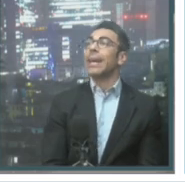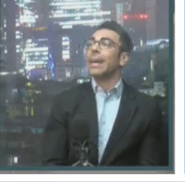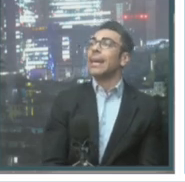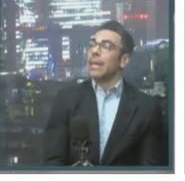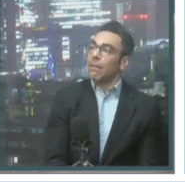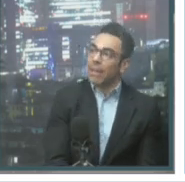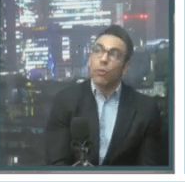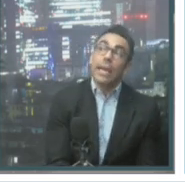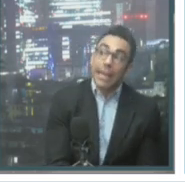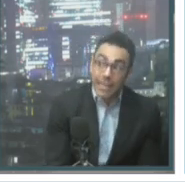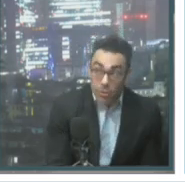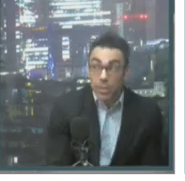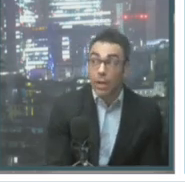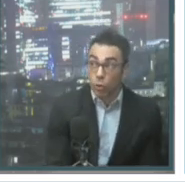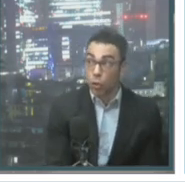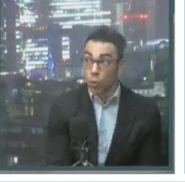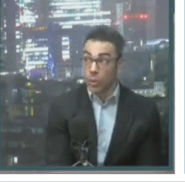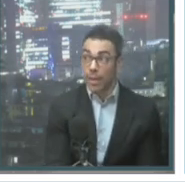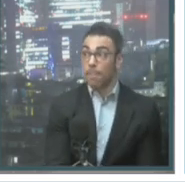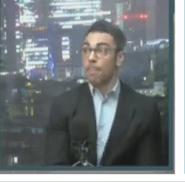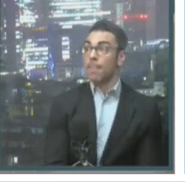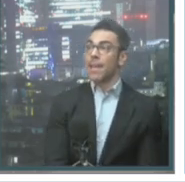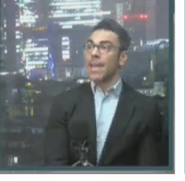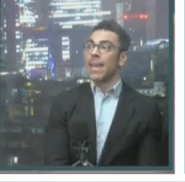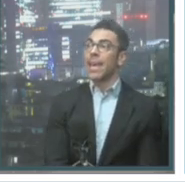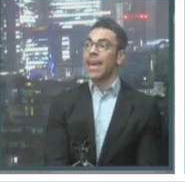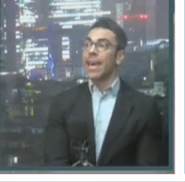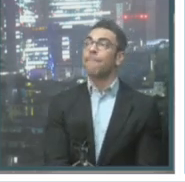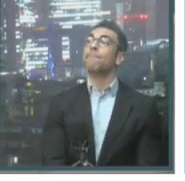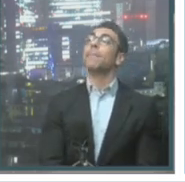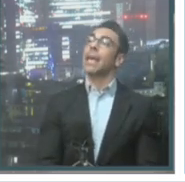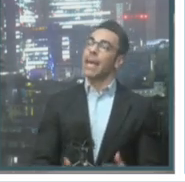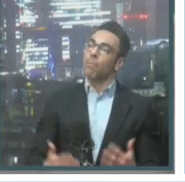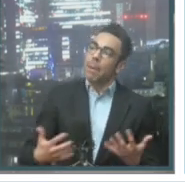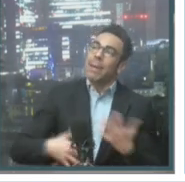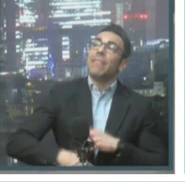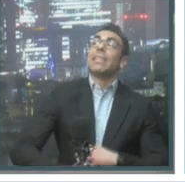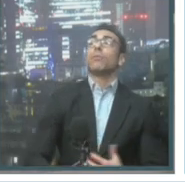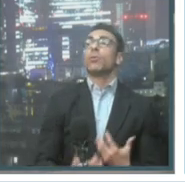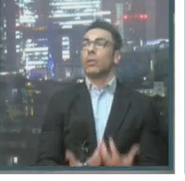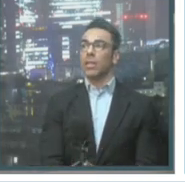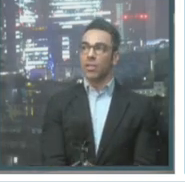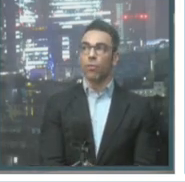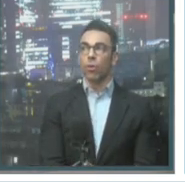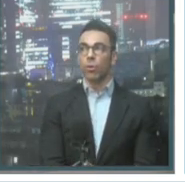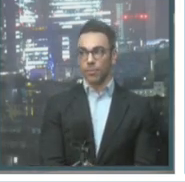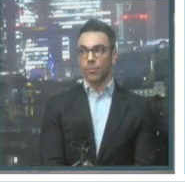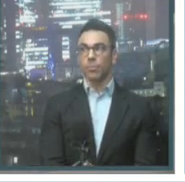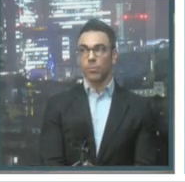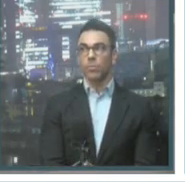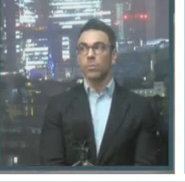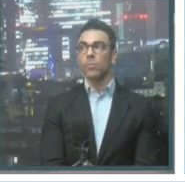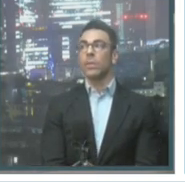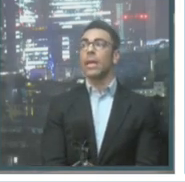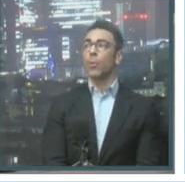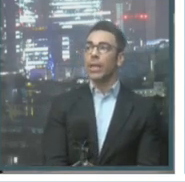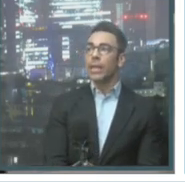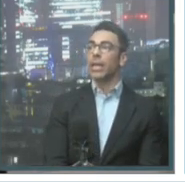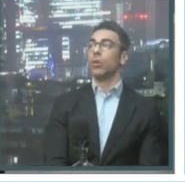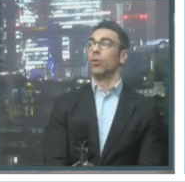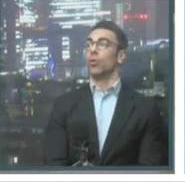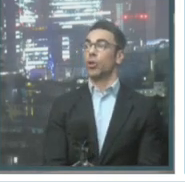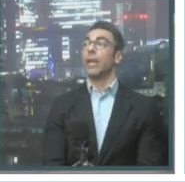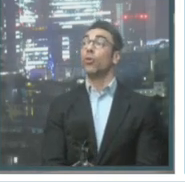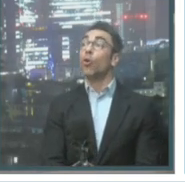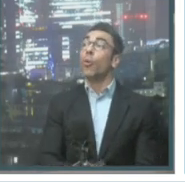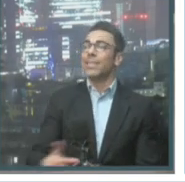il fatto che la lis non sia riconosciuta e per me è diventato una sorta di sfogo e quindi